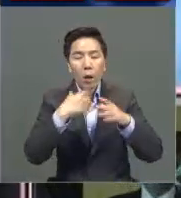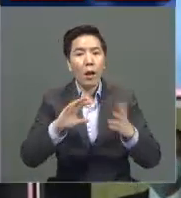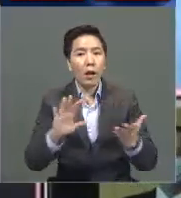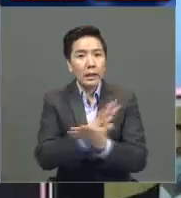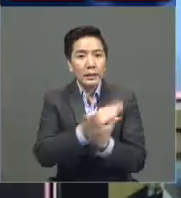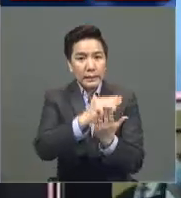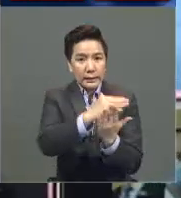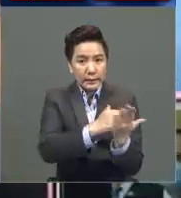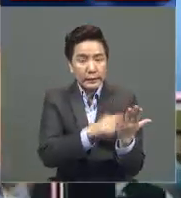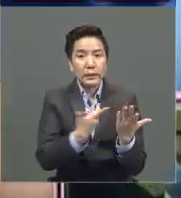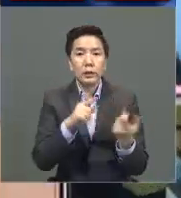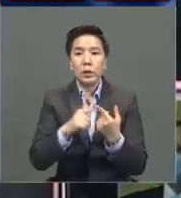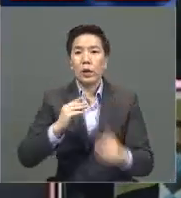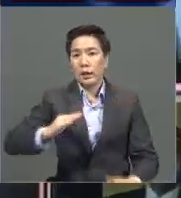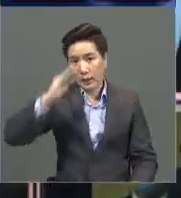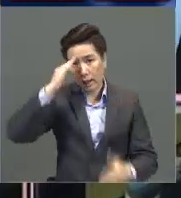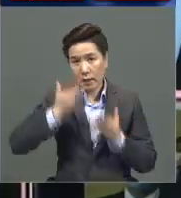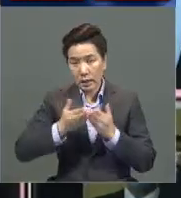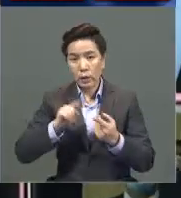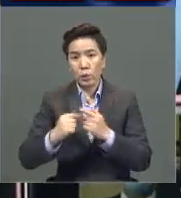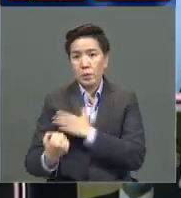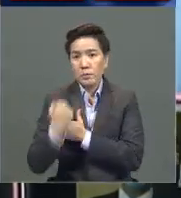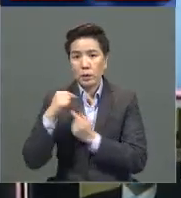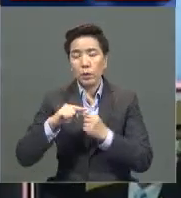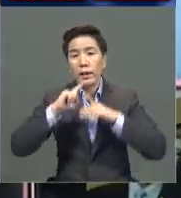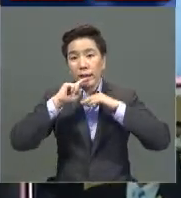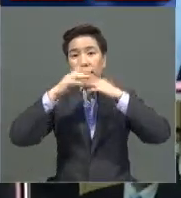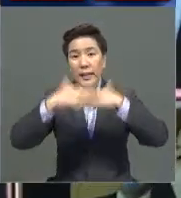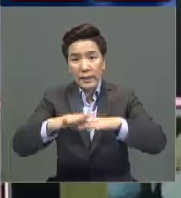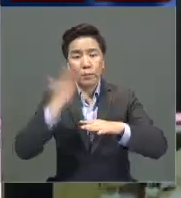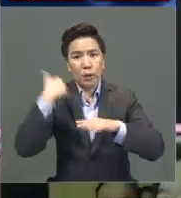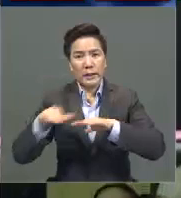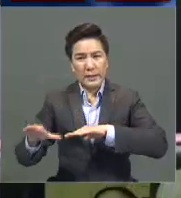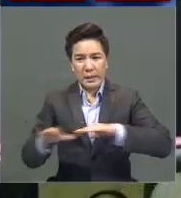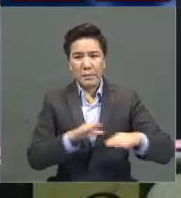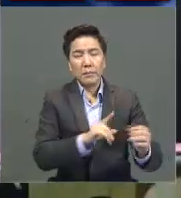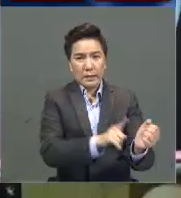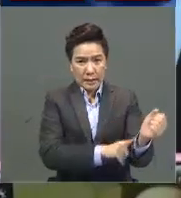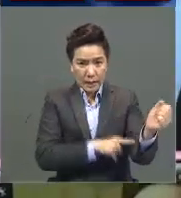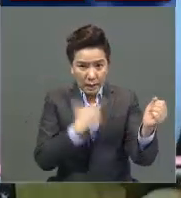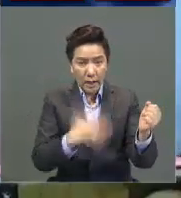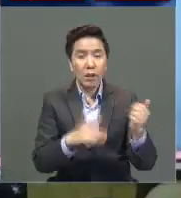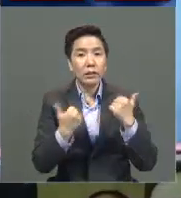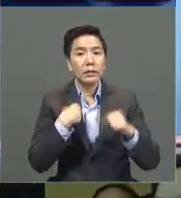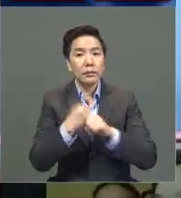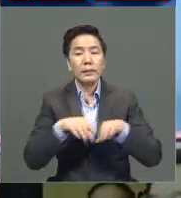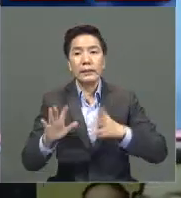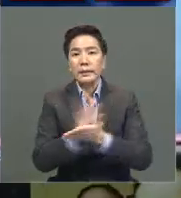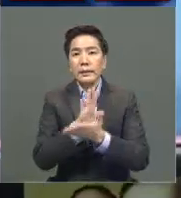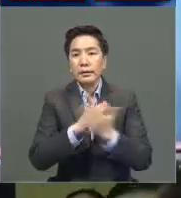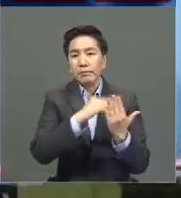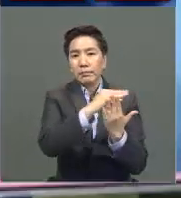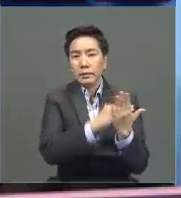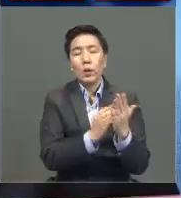เอกสารตามยุทธศาสตร์ของกองทัพเรือเพื่อความมั่นคงทางทะเลที่เรียกว่ามีการเตรียมการมานานแล้วและก็มีการดำเนินเอกสารทุกอย่